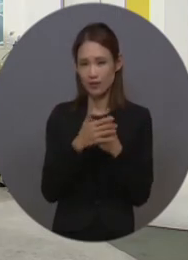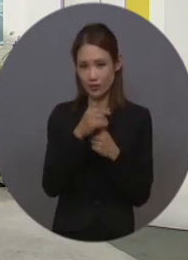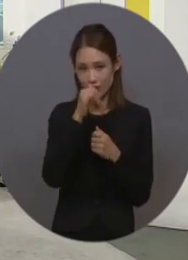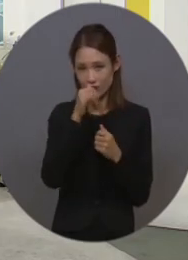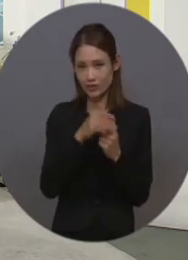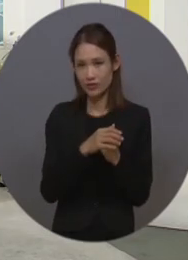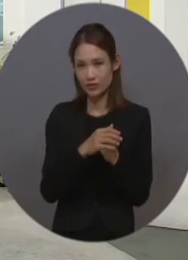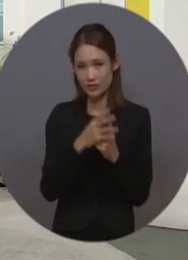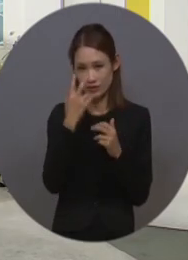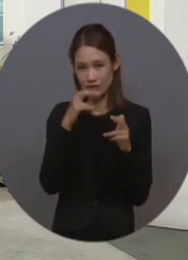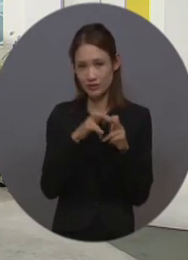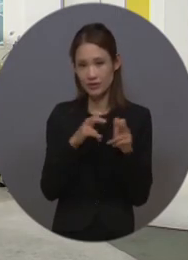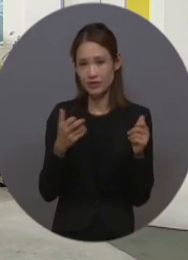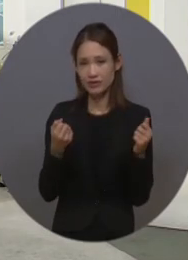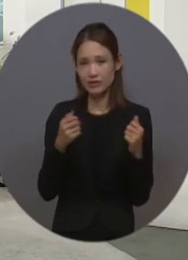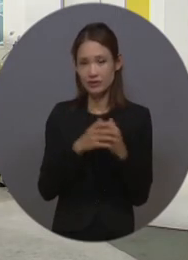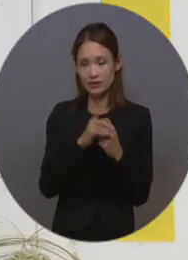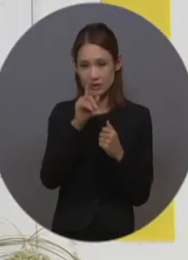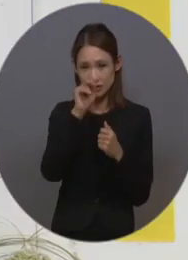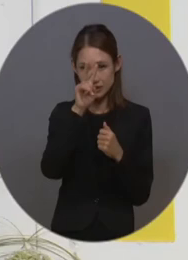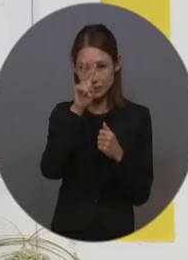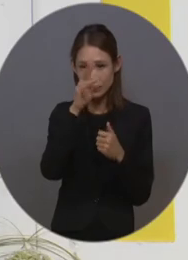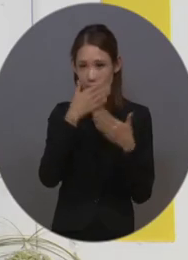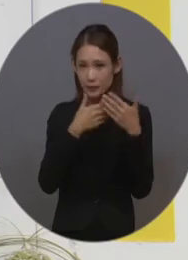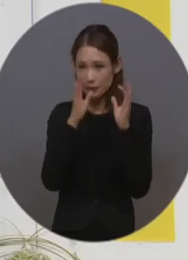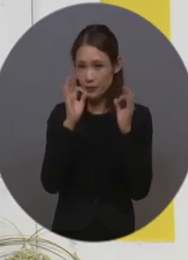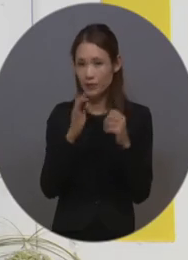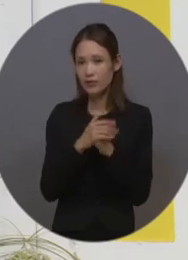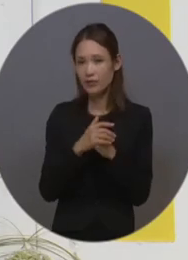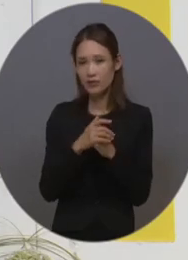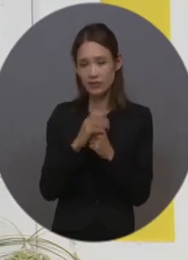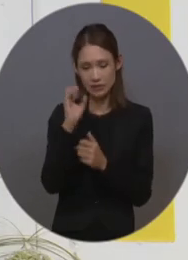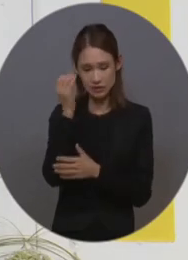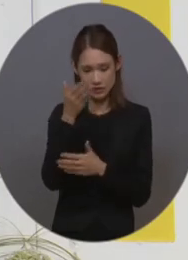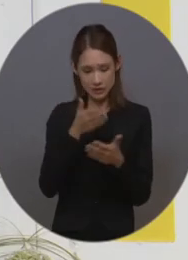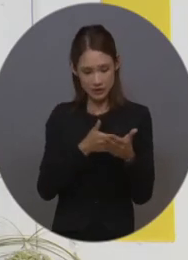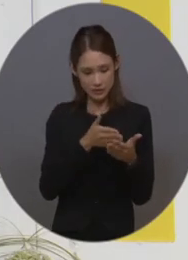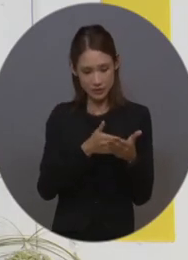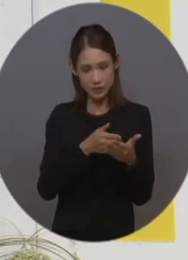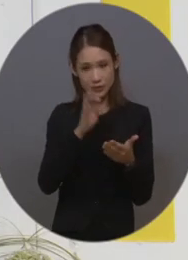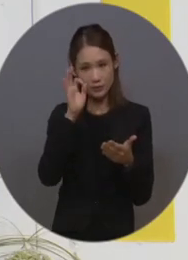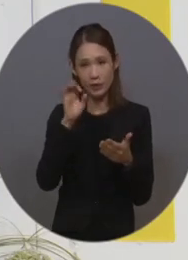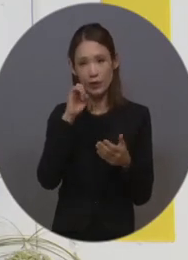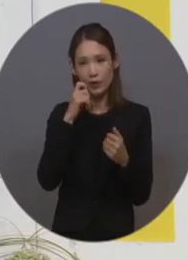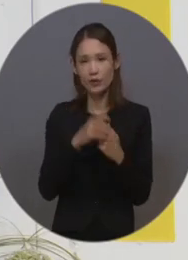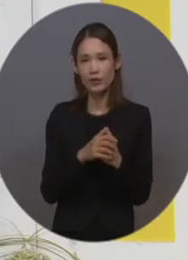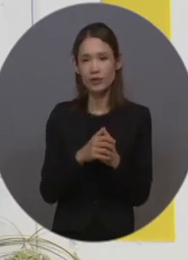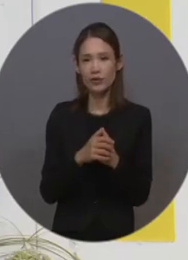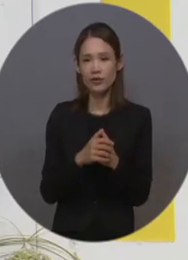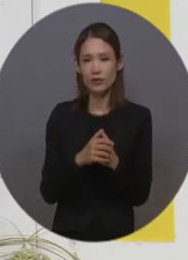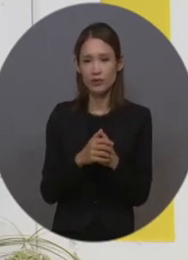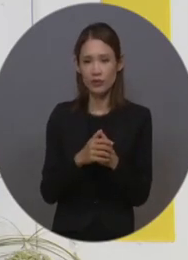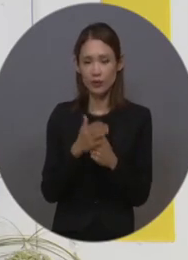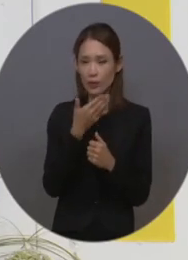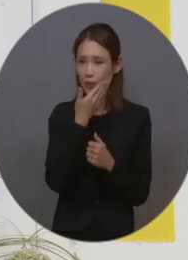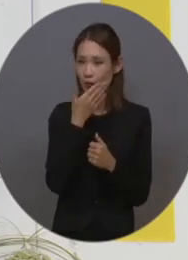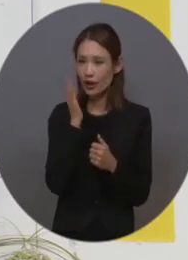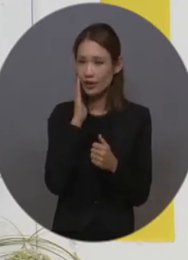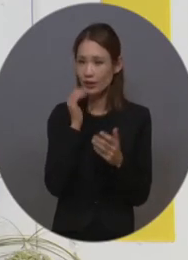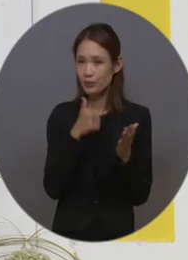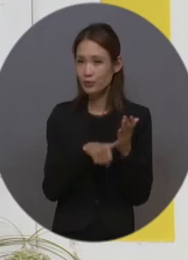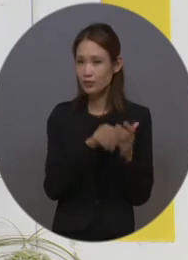그 시각 장애 가지신 분들이 뭐 TV를 보는 것도 어렵고 네. 그다음에 신문도 어렵고 네. 그다음에 화장품을 살